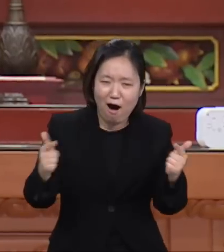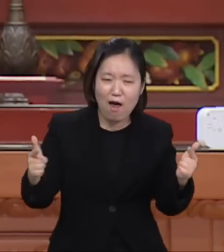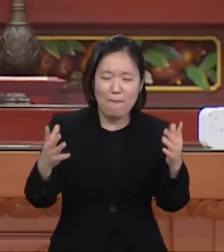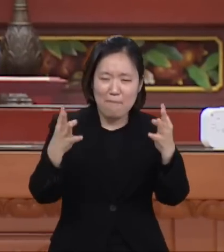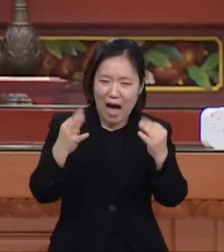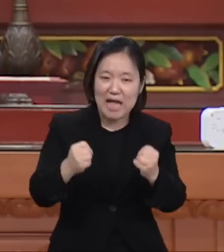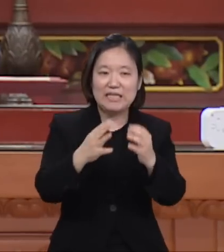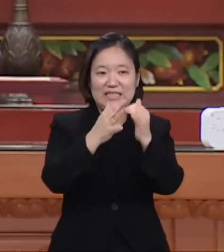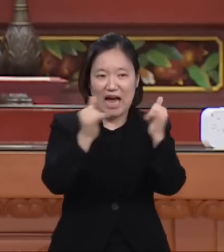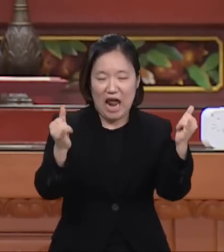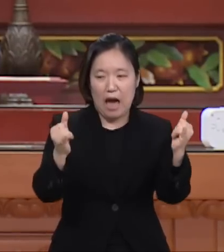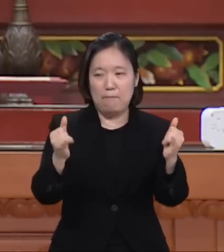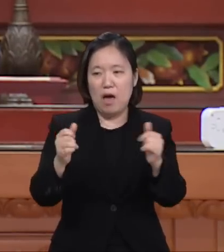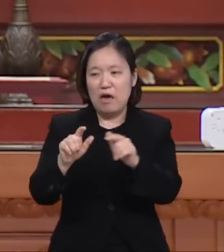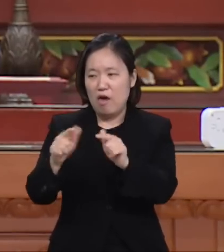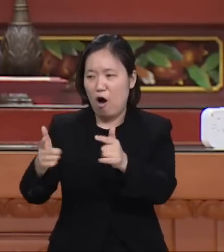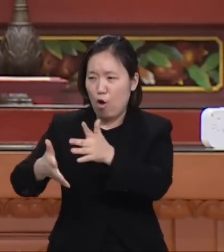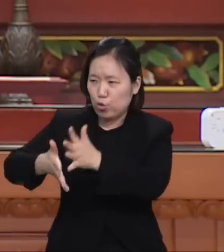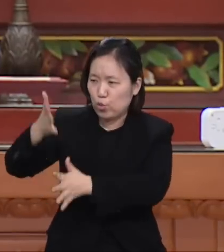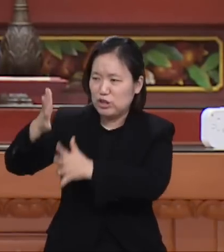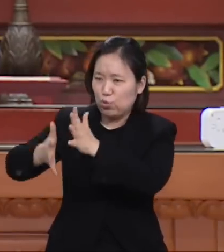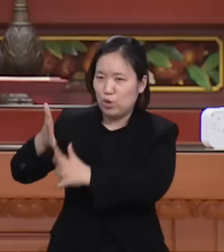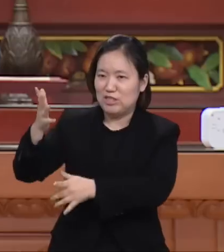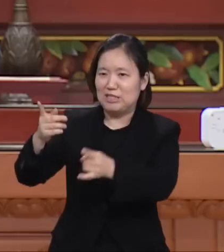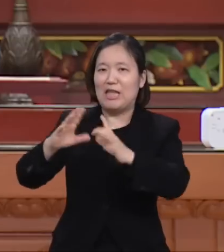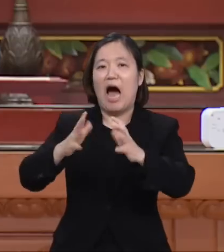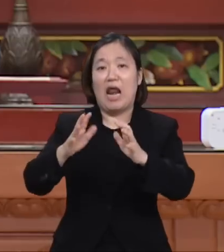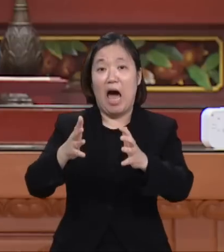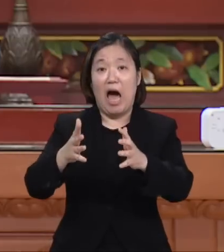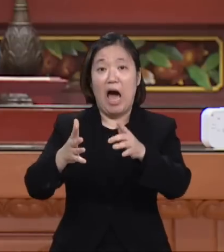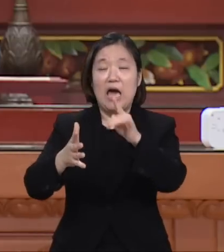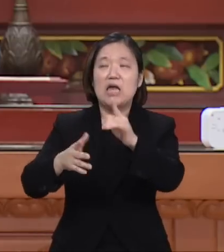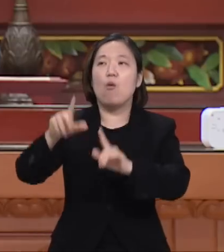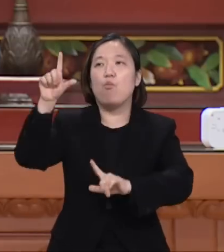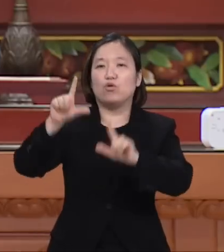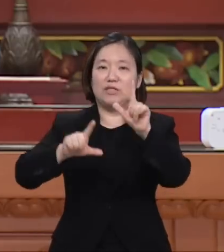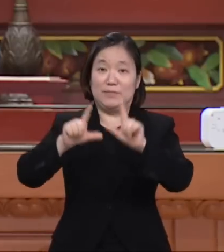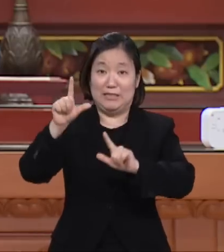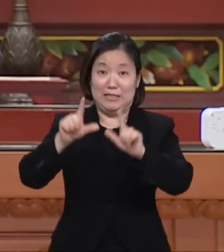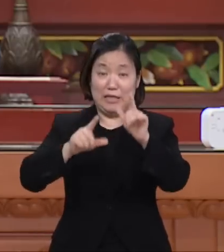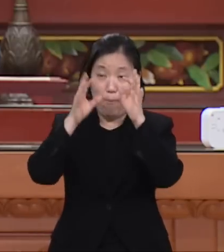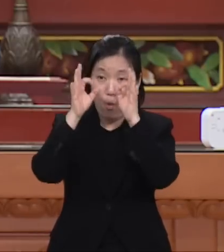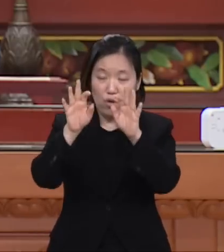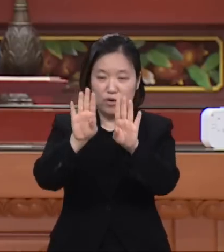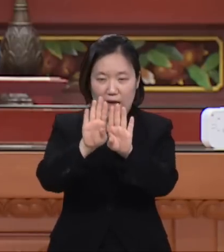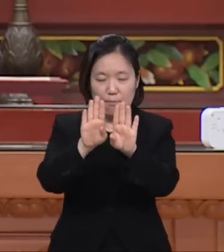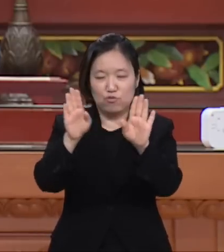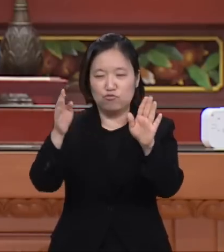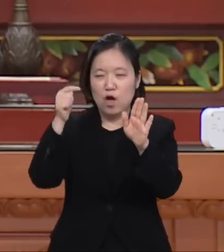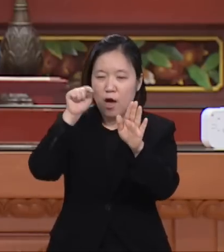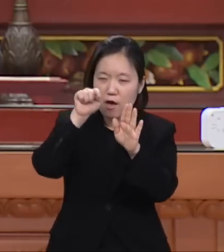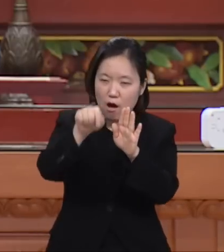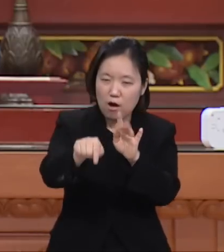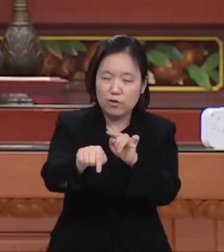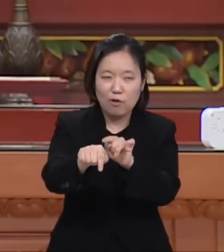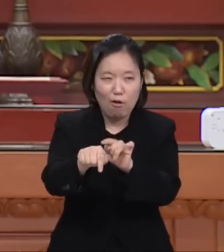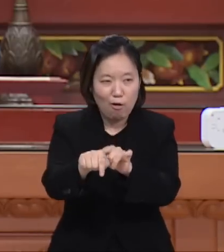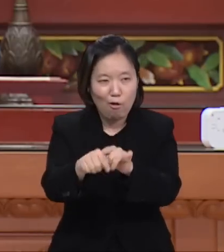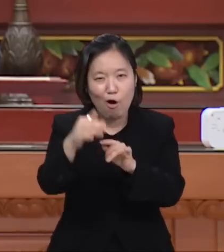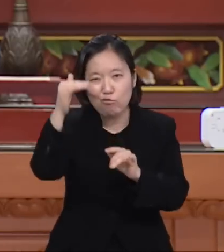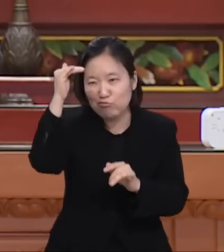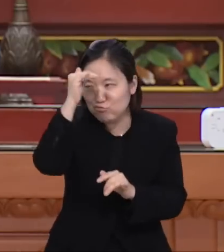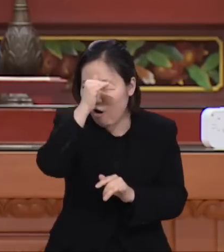수많은 도시의 모습이 펼쳐져 있는 그런 대문 하나하나 그 길 하나하나를